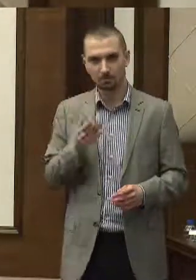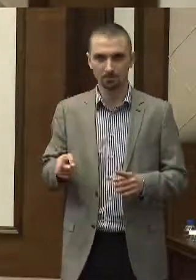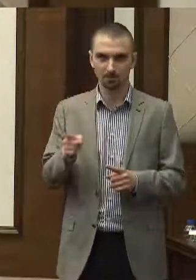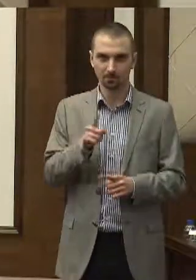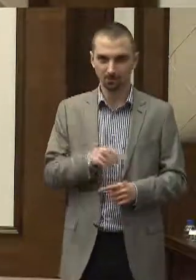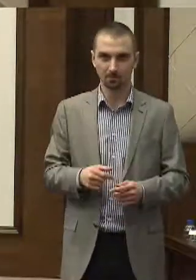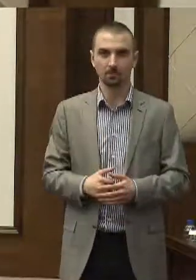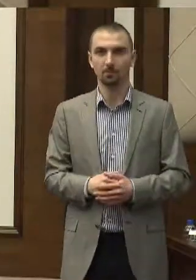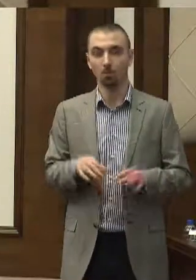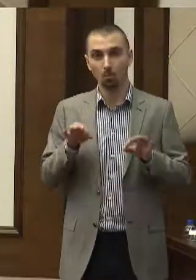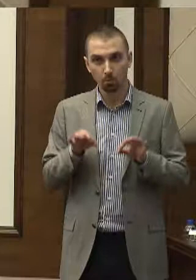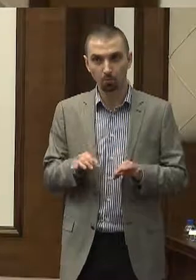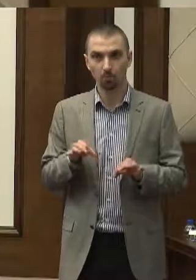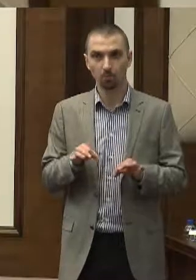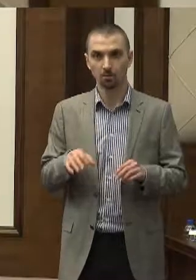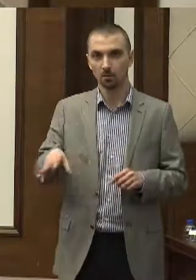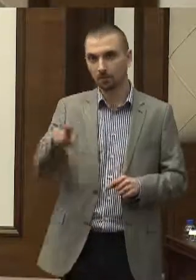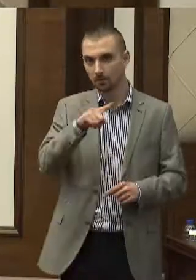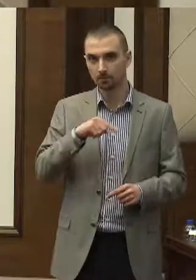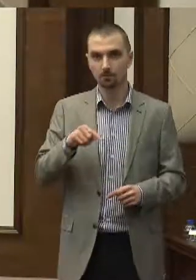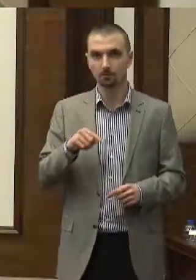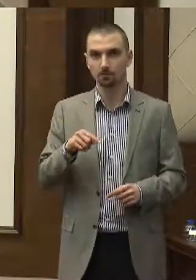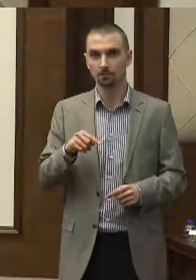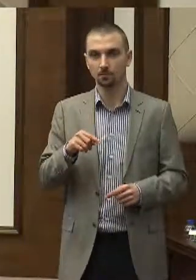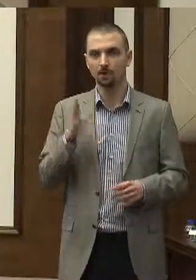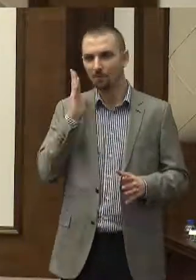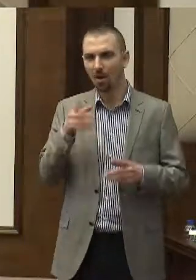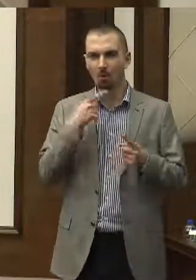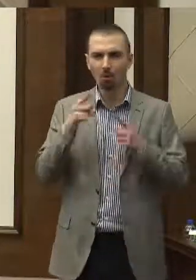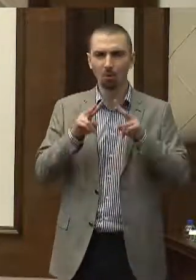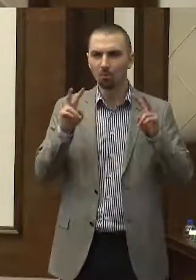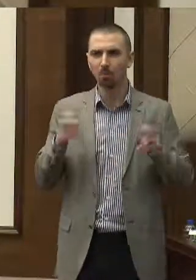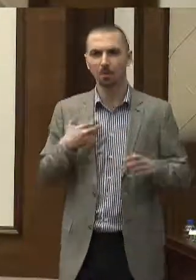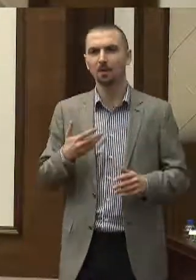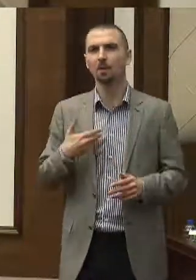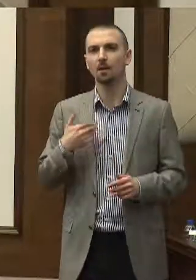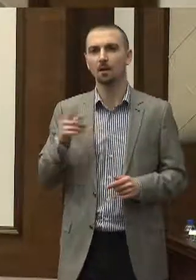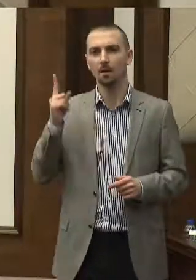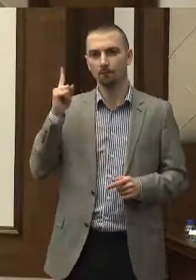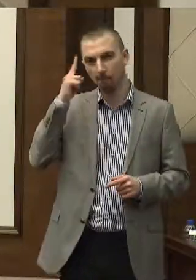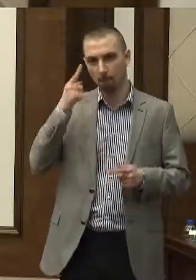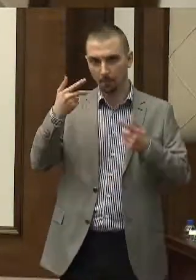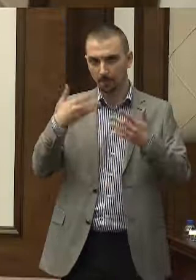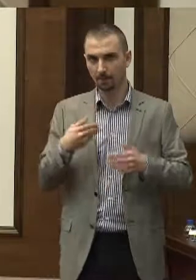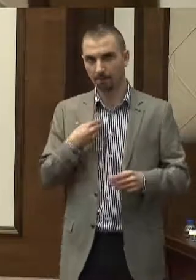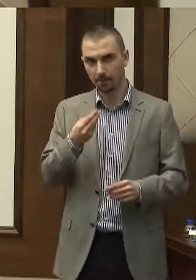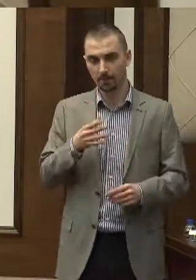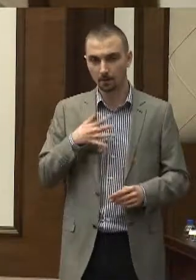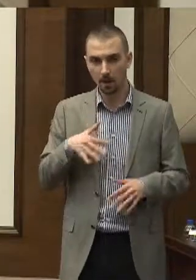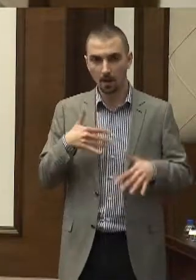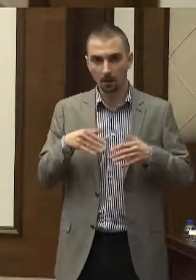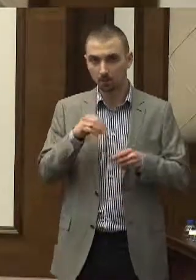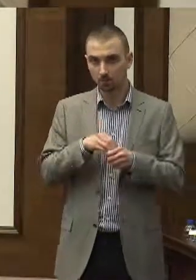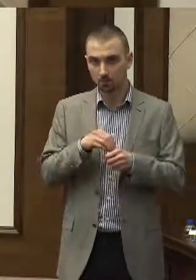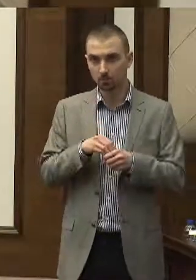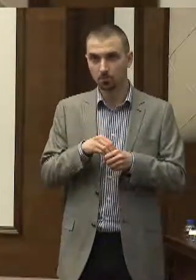arkadaşlar, bugün sizlere klişeleşmiş cümleler kurmayacağım. Yukarıdaki istatistiki veriler, engelliler konusunun